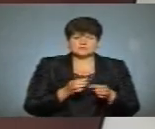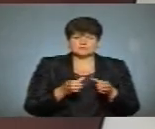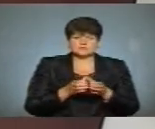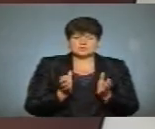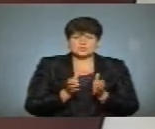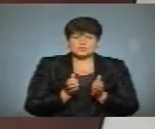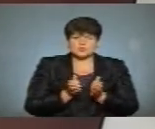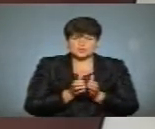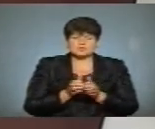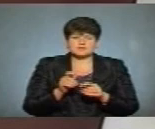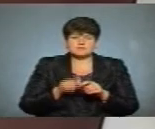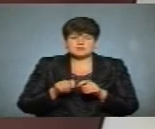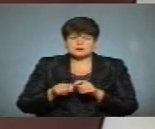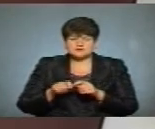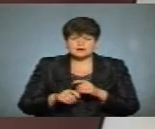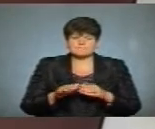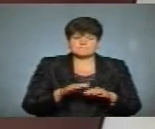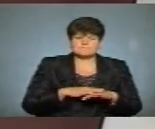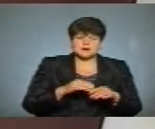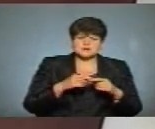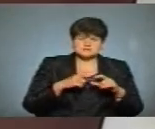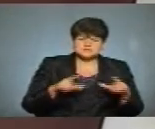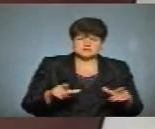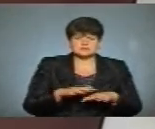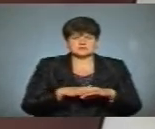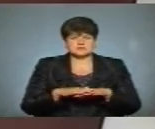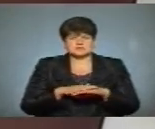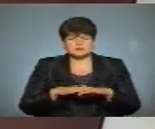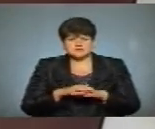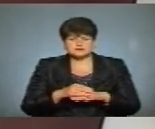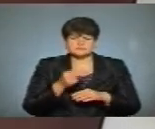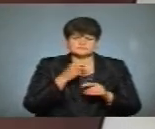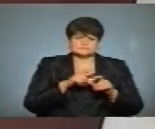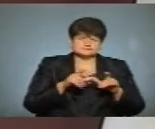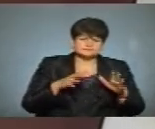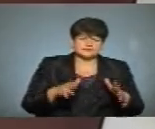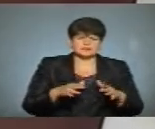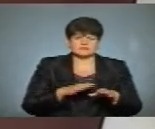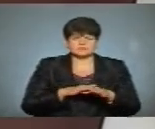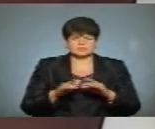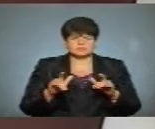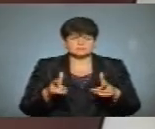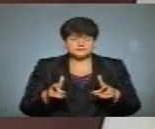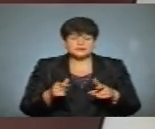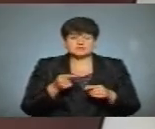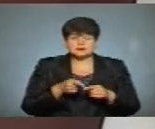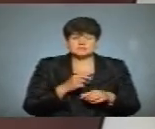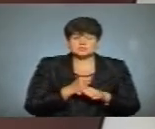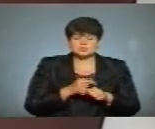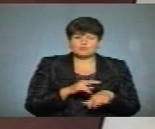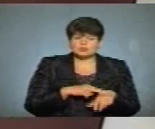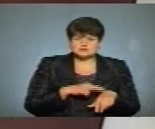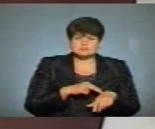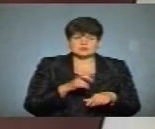які перевіряють магазини, ринки та заклади харчування на дотримання карантинних вимог. У цих групах працюють поліцейські,